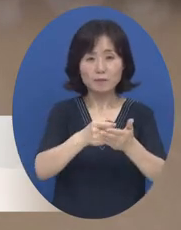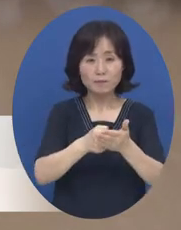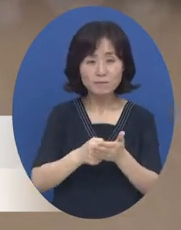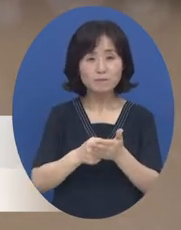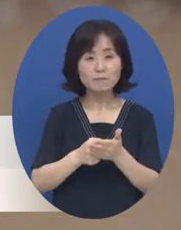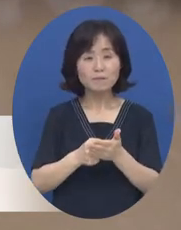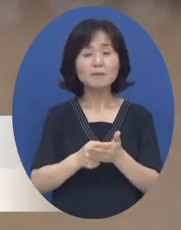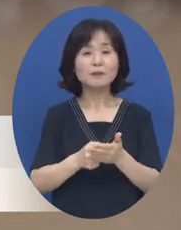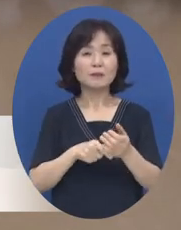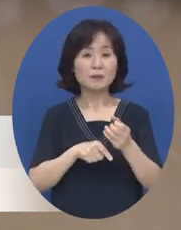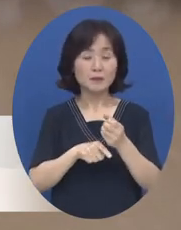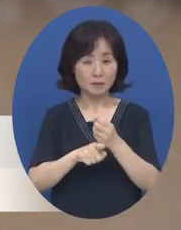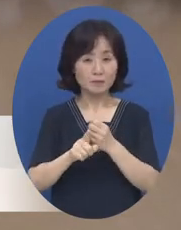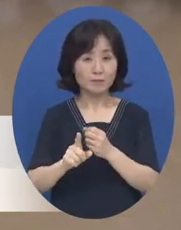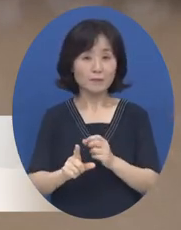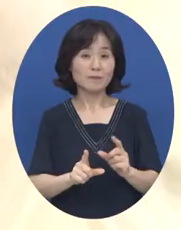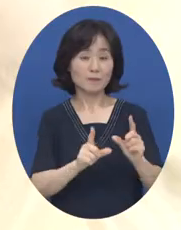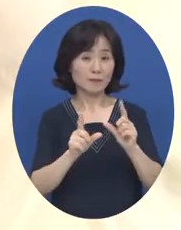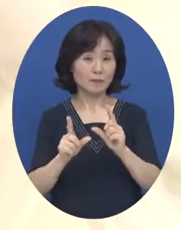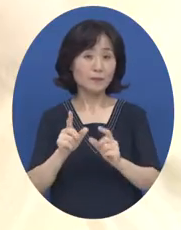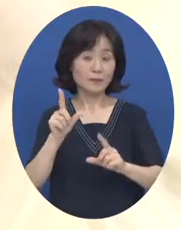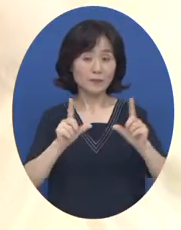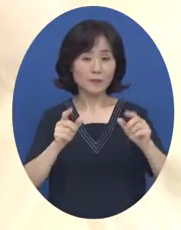최지현 기자가 취재했습니다.